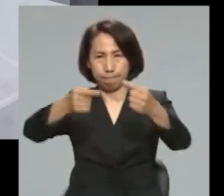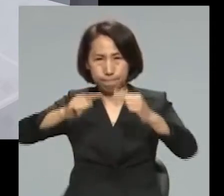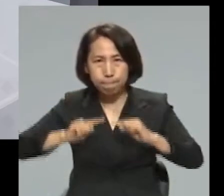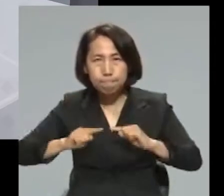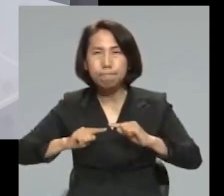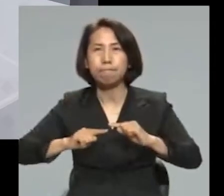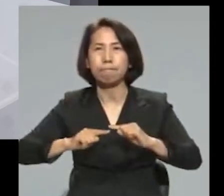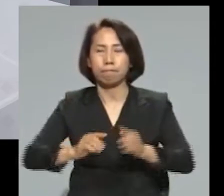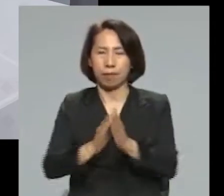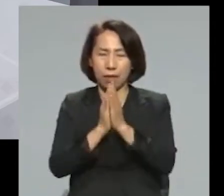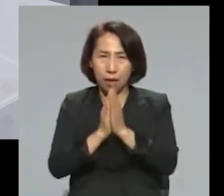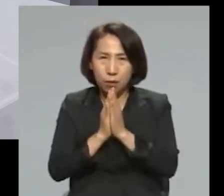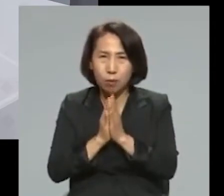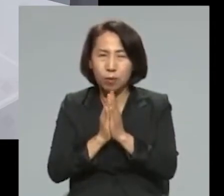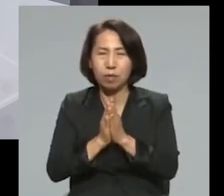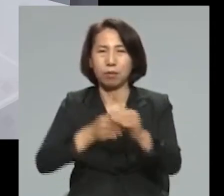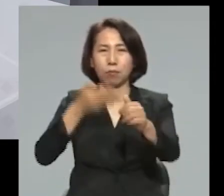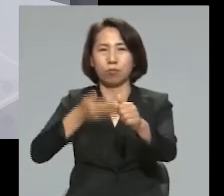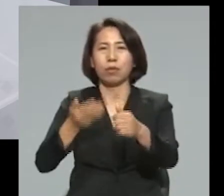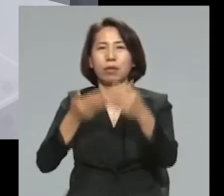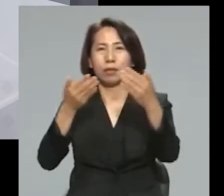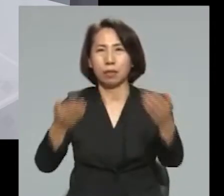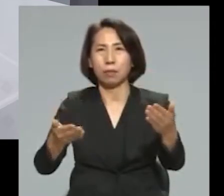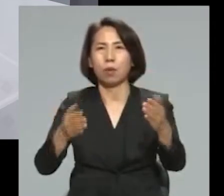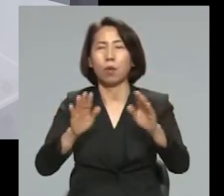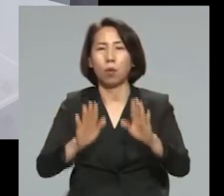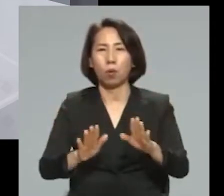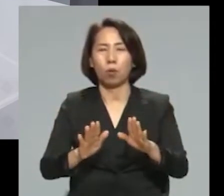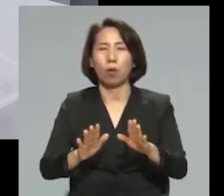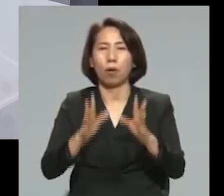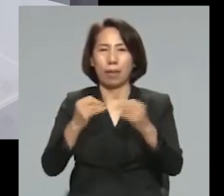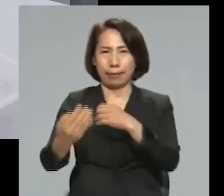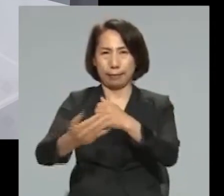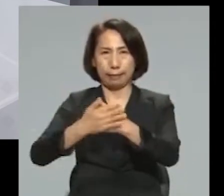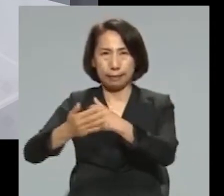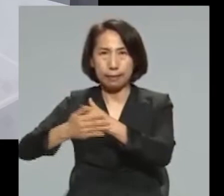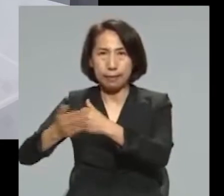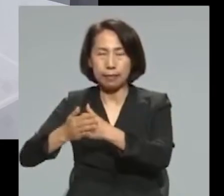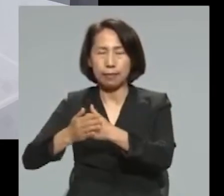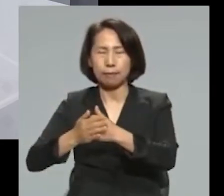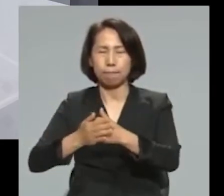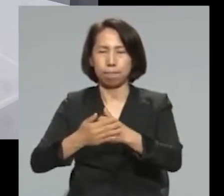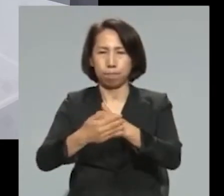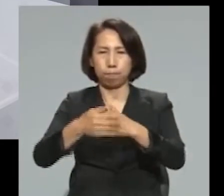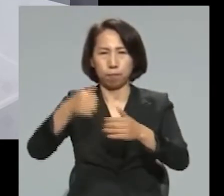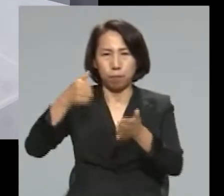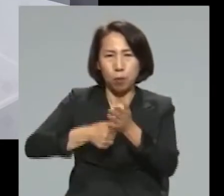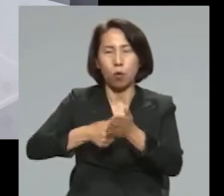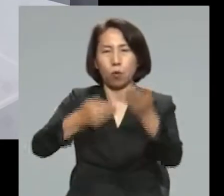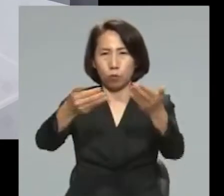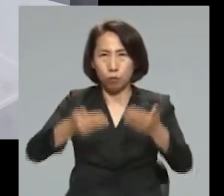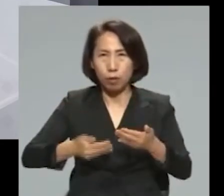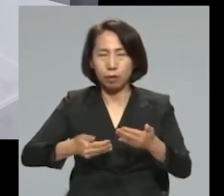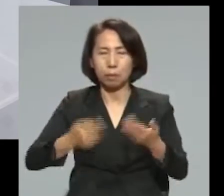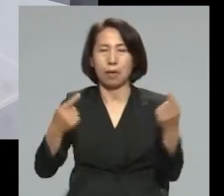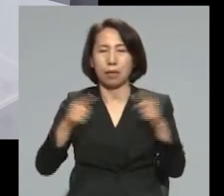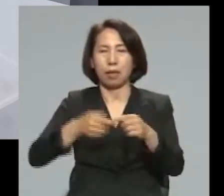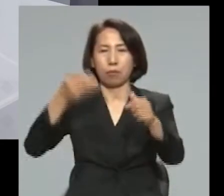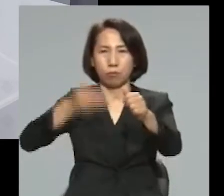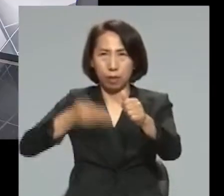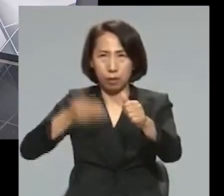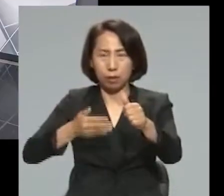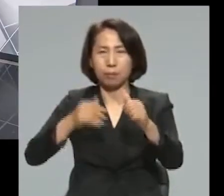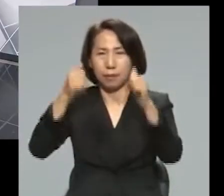것을 간곡히 부탁드리며 많은 지지와 성원을 함께